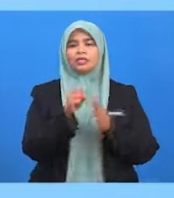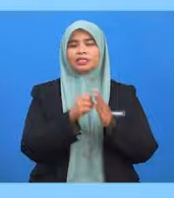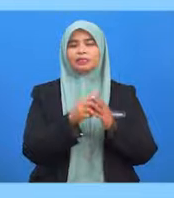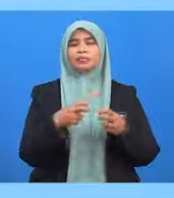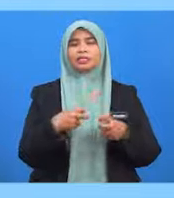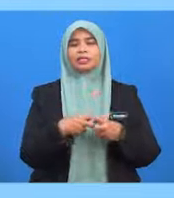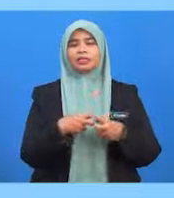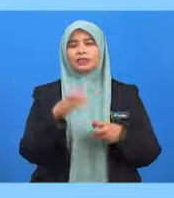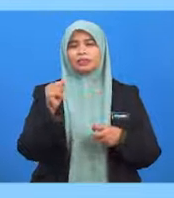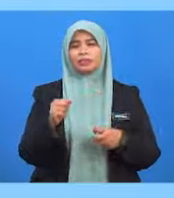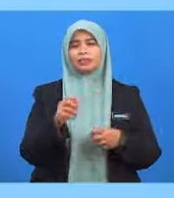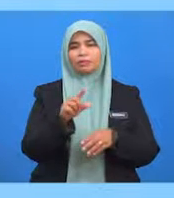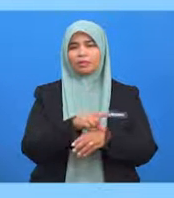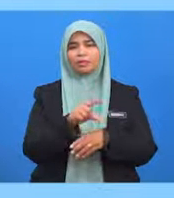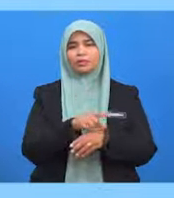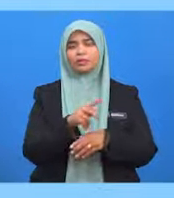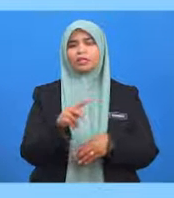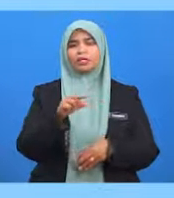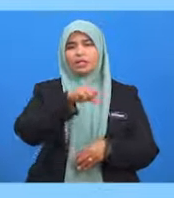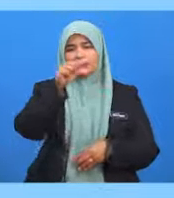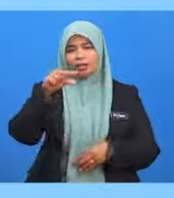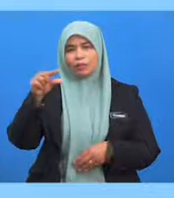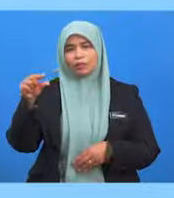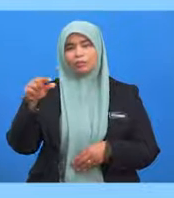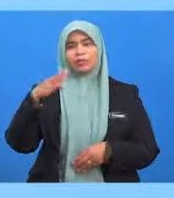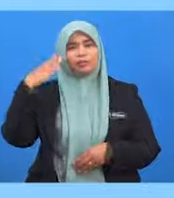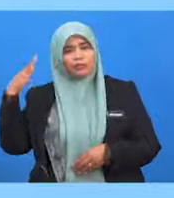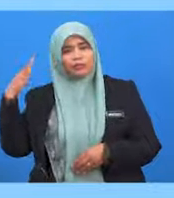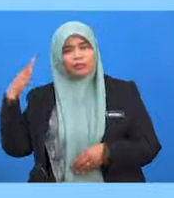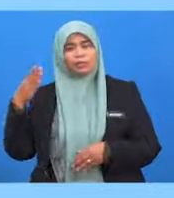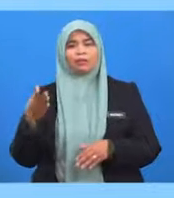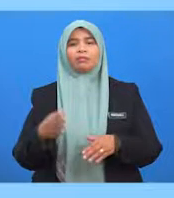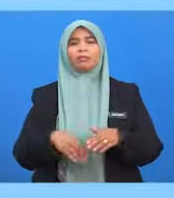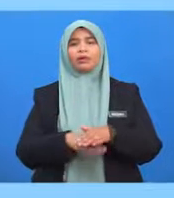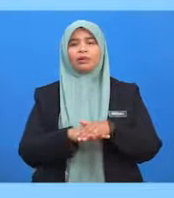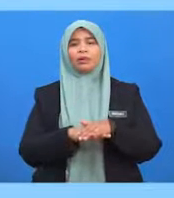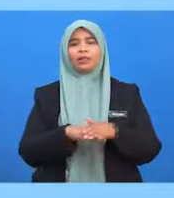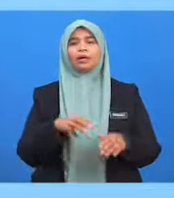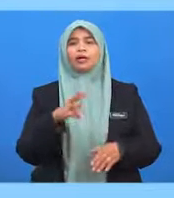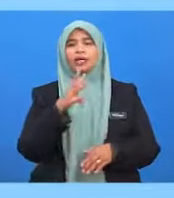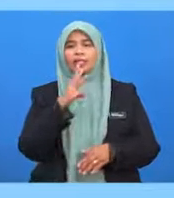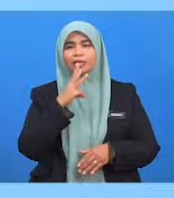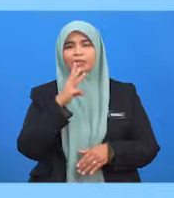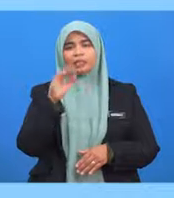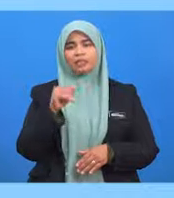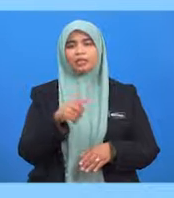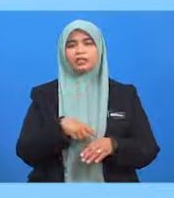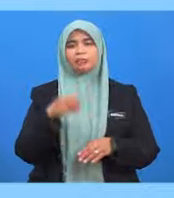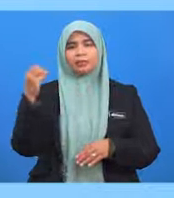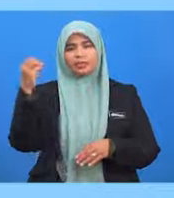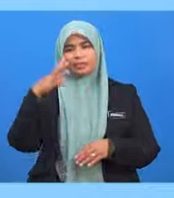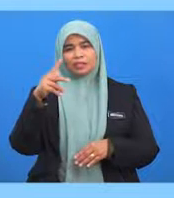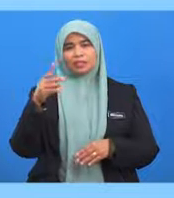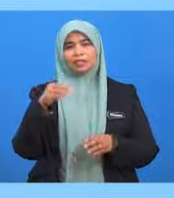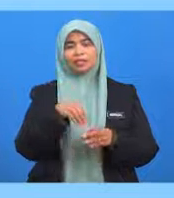sistem teknologi yang menggunakan gelombang bunyi bawahan air yang